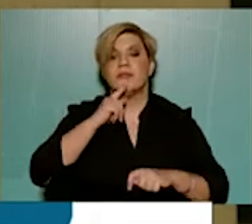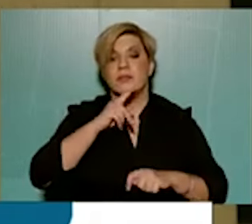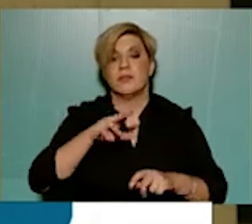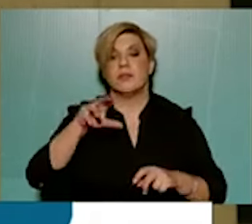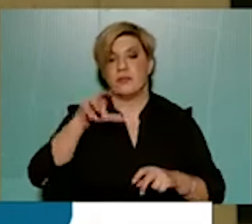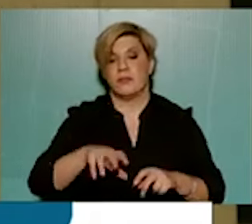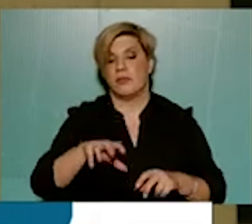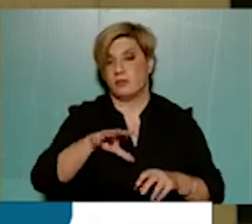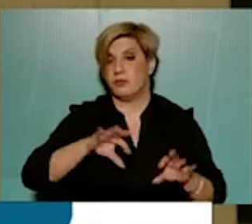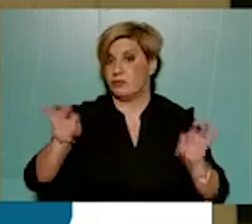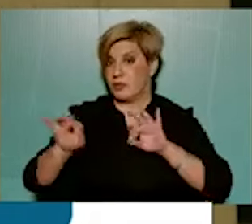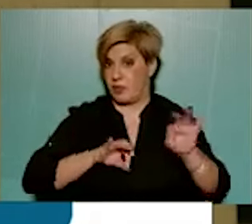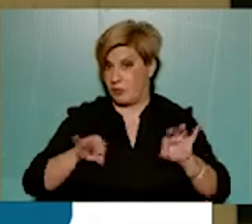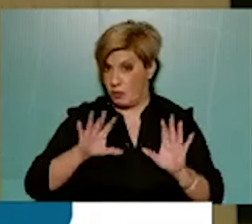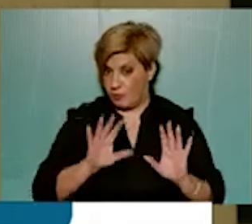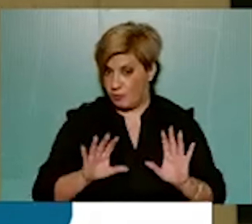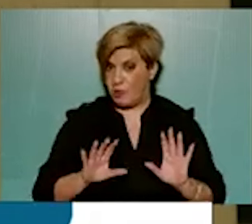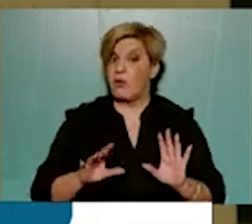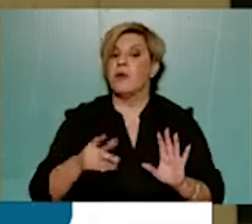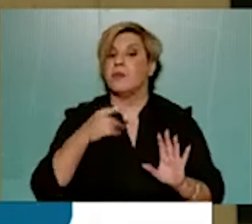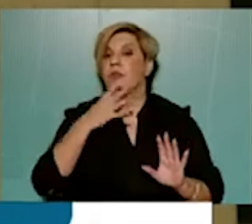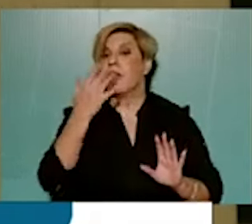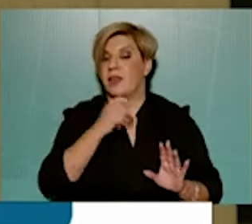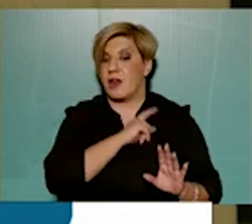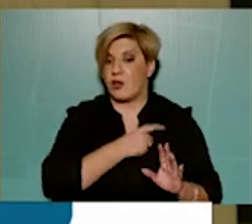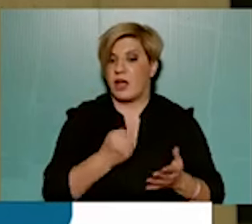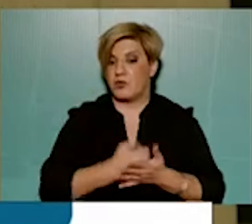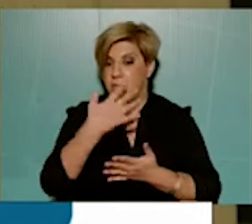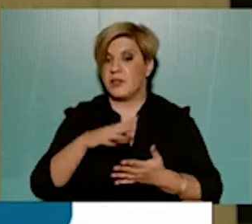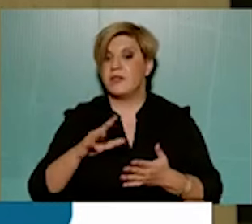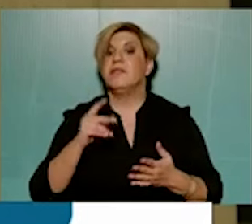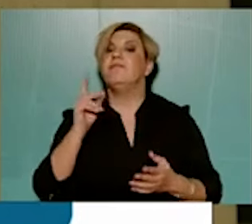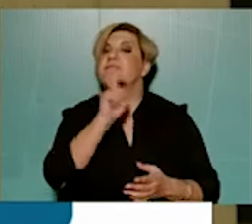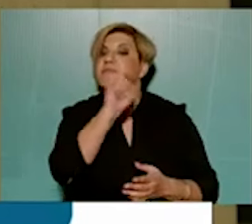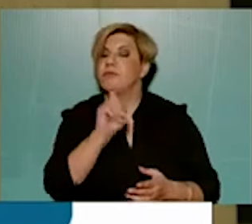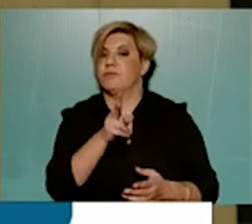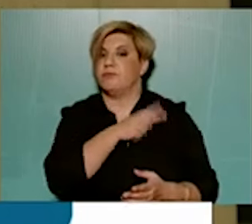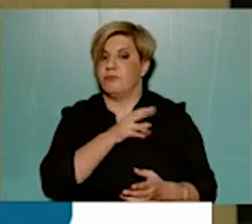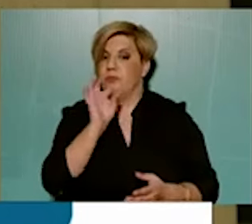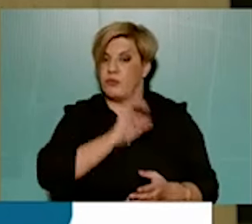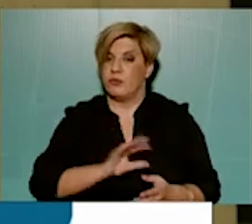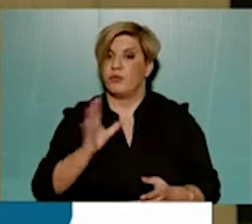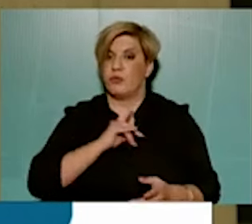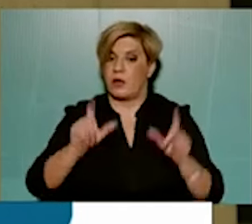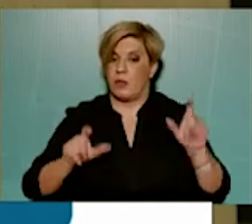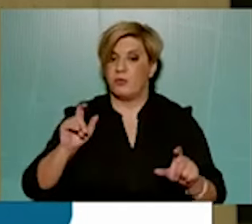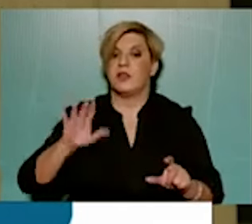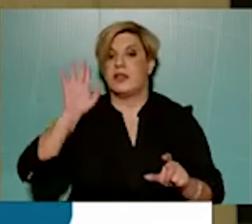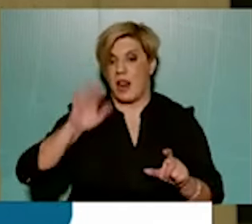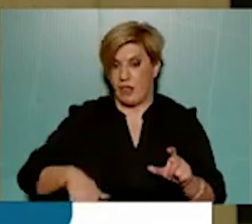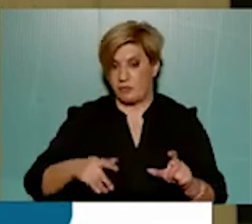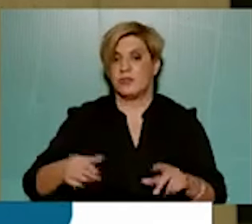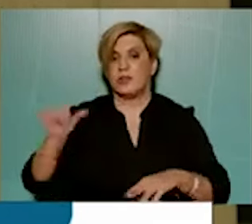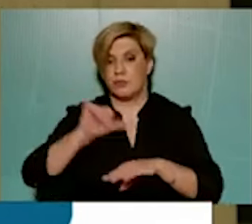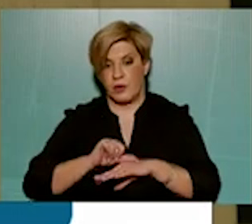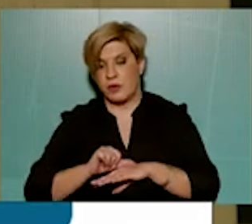ειδικού χωρικού σχεδίου, που στερεί τη δυνατότητα για αξιοποίηση ενός χώρου ζωτικής σημασίας προς όφελος του λαού, τελευταίου ίσως στην